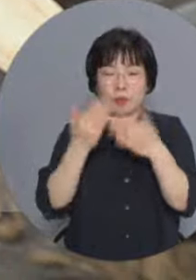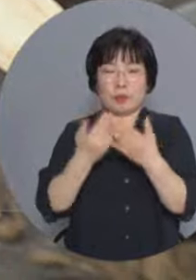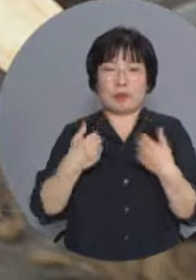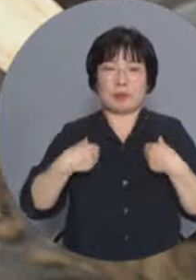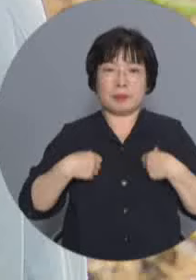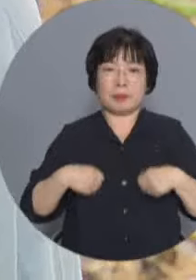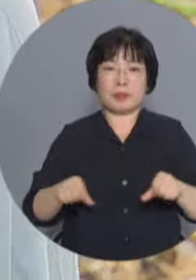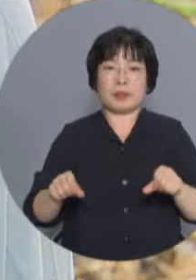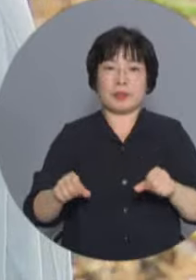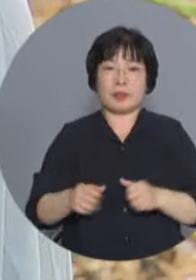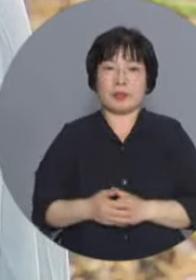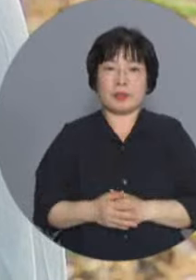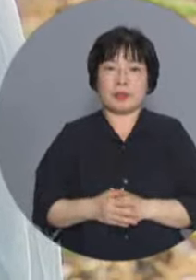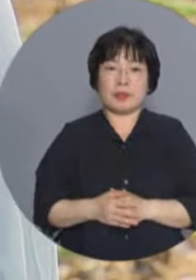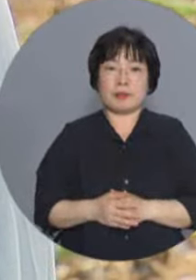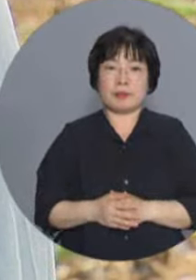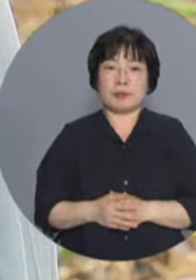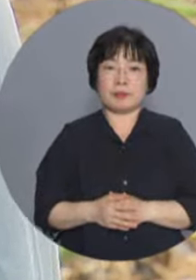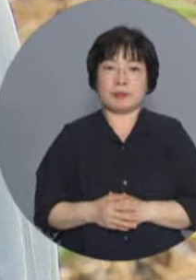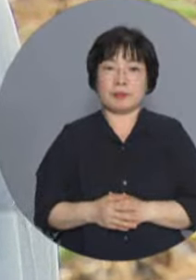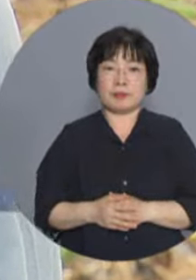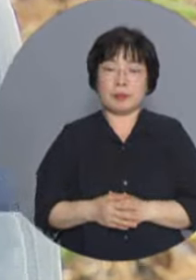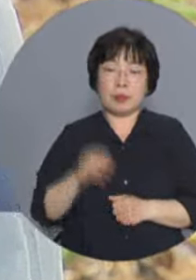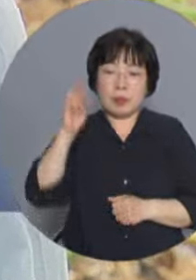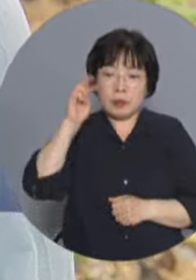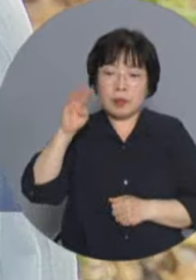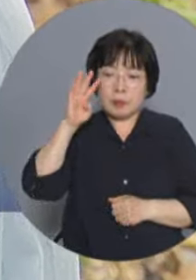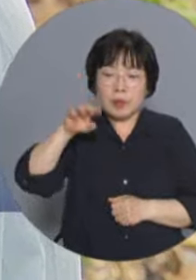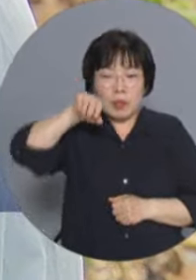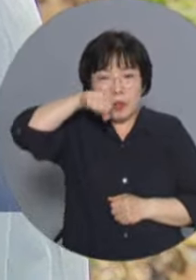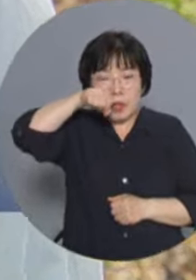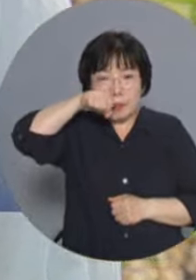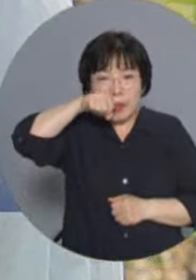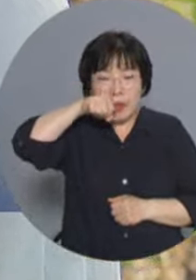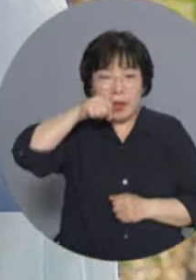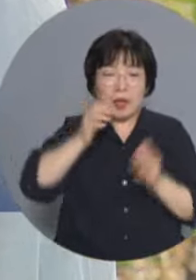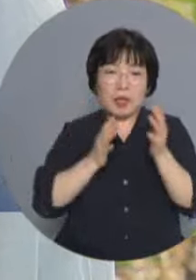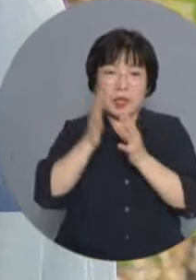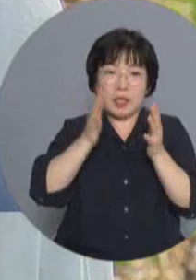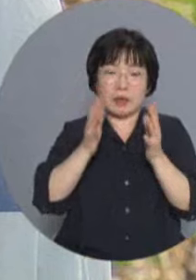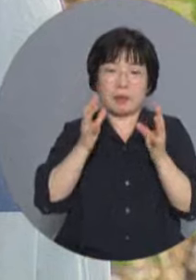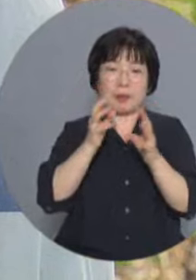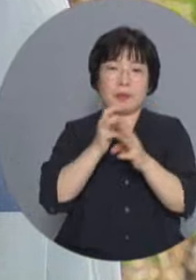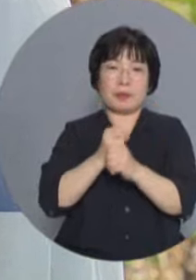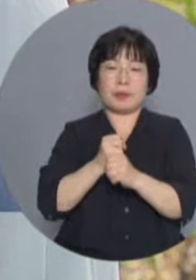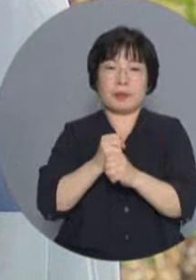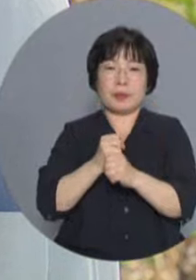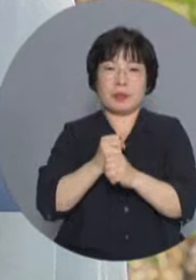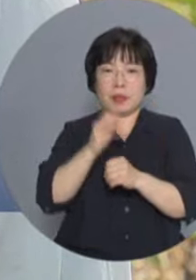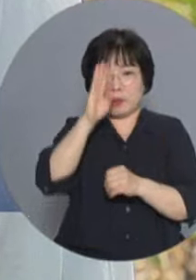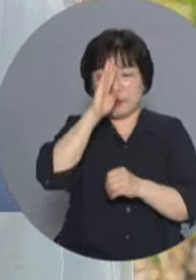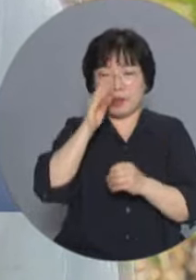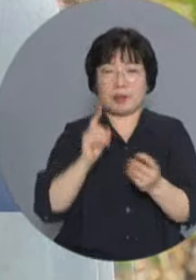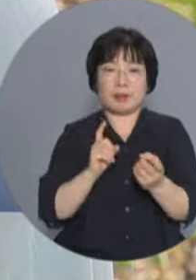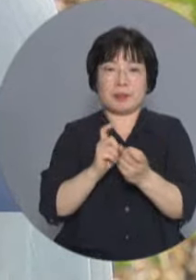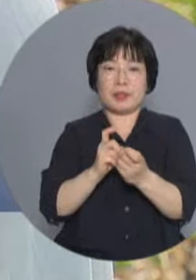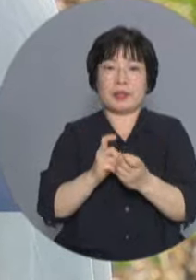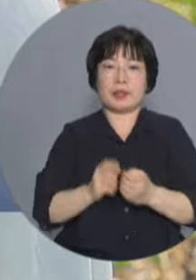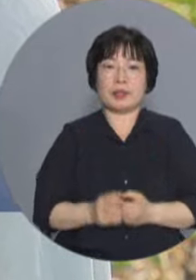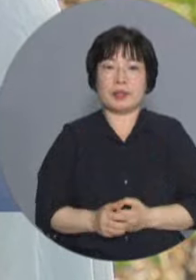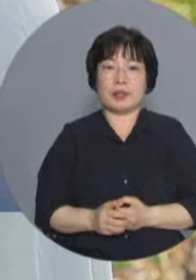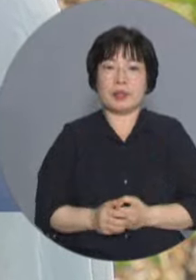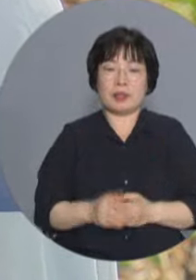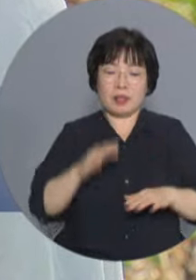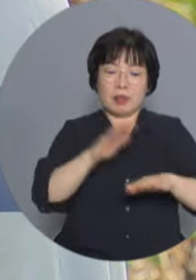상태입니다. 3-4일 사이에 양파가 잎이 다 이렇게 노고가 돼버렸죠. 병이 와버리는 거죠.